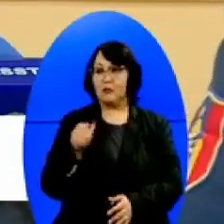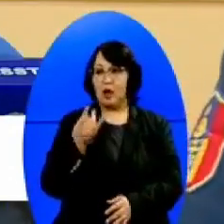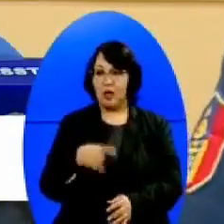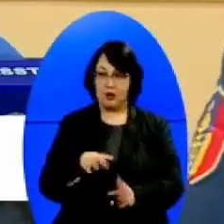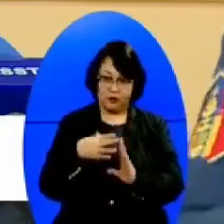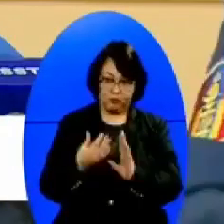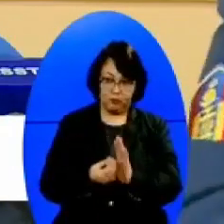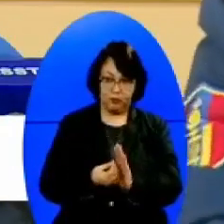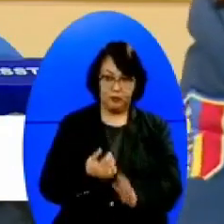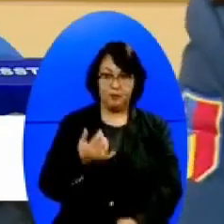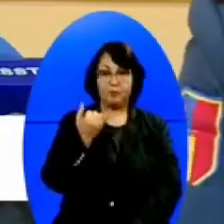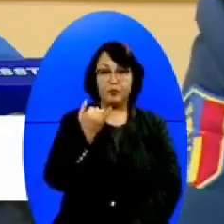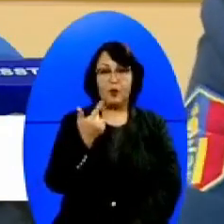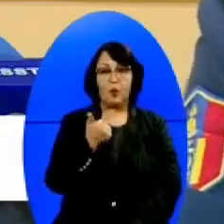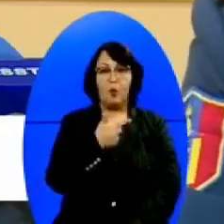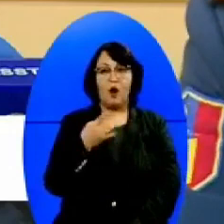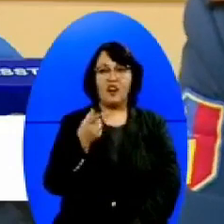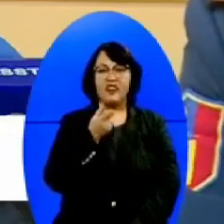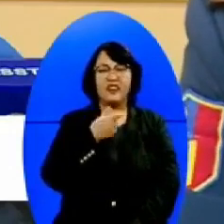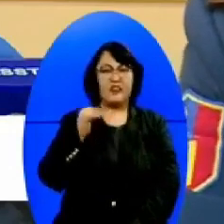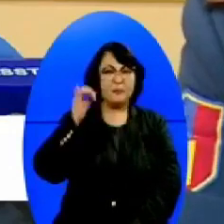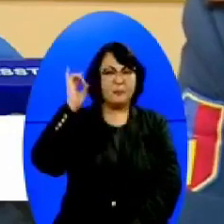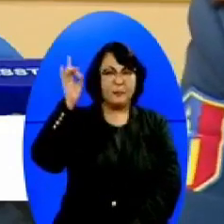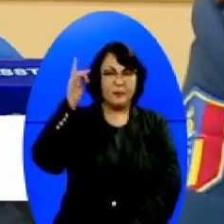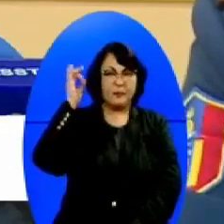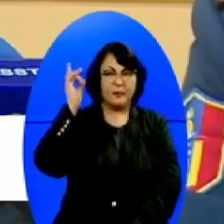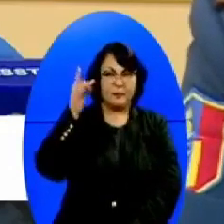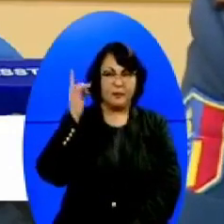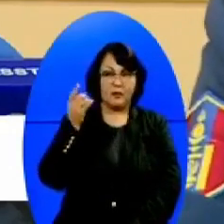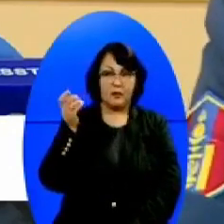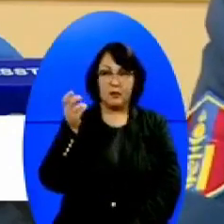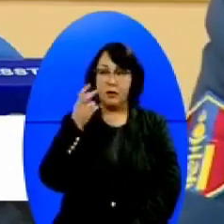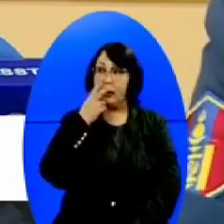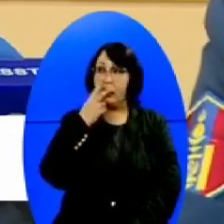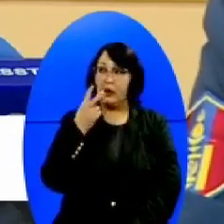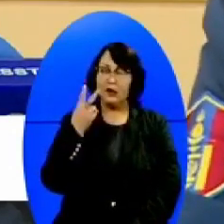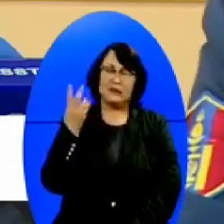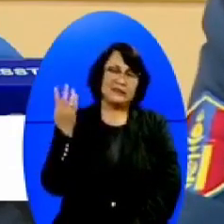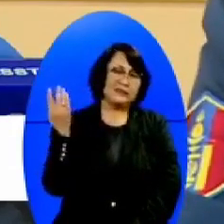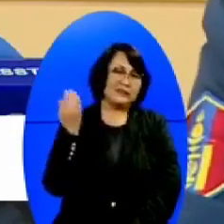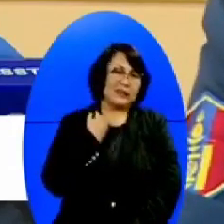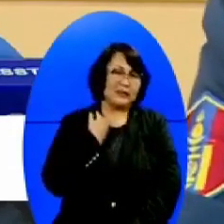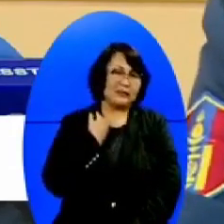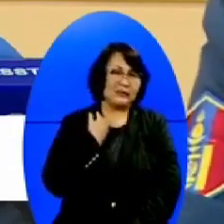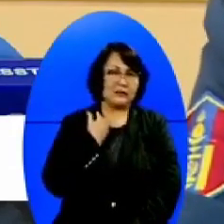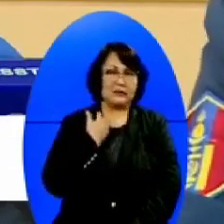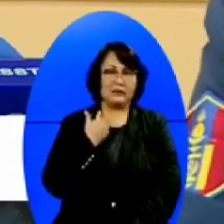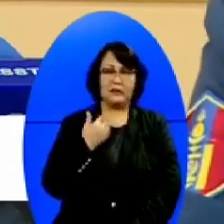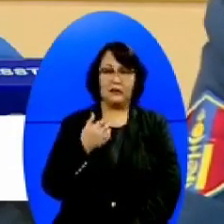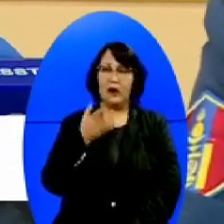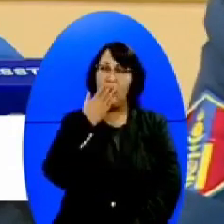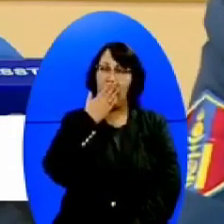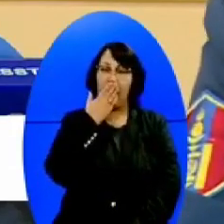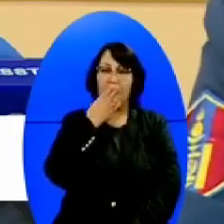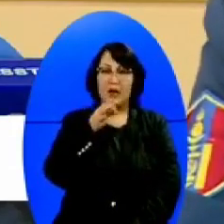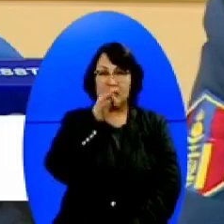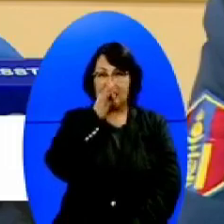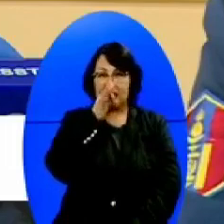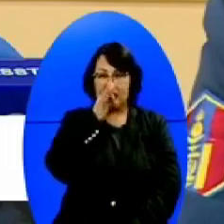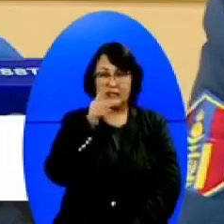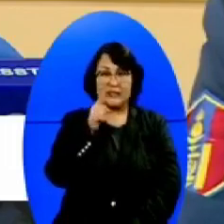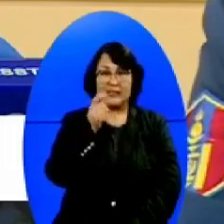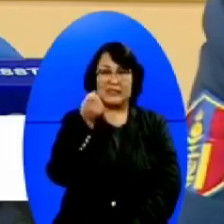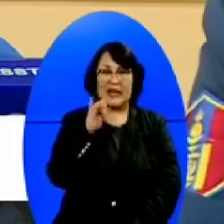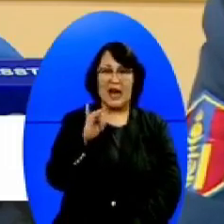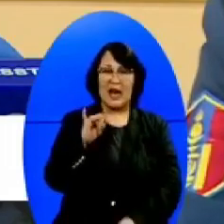одоо ажиллаж за сигнал өгөх дуу тохио өгж байгаа тохиолдолд залхсан байдлаар боо зарим тохиолдолд бол угарын хий мэдрэгч хөрөмжийн батарейг салгасны үндсэн